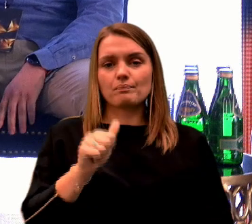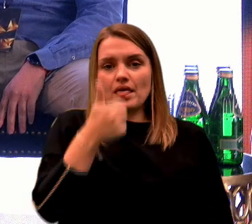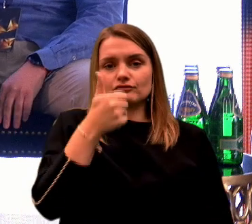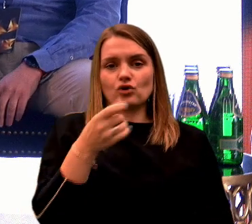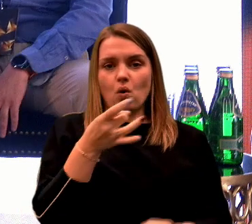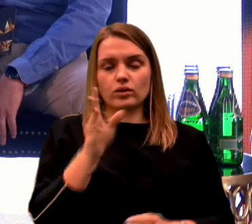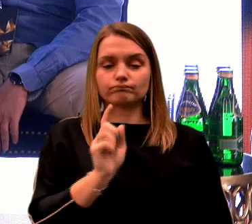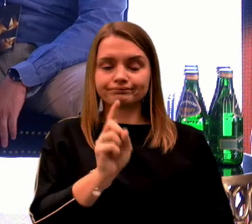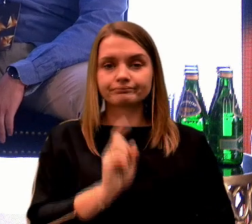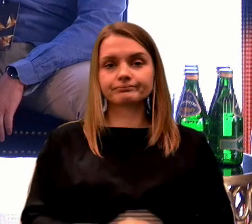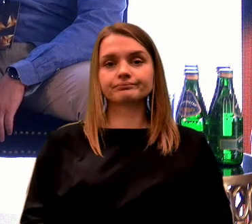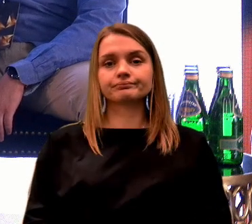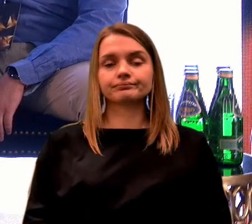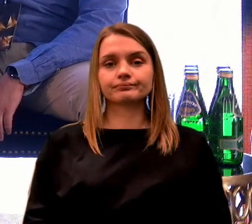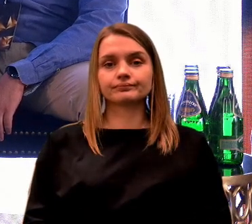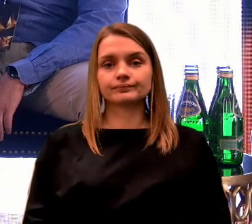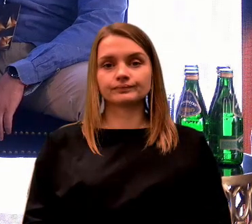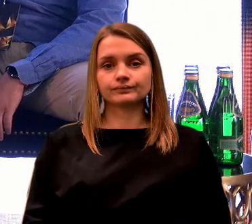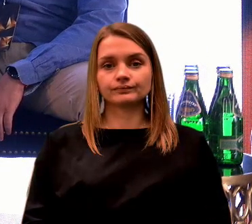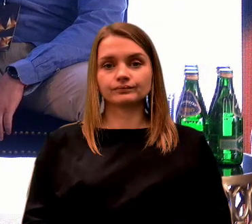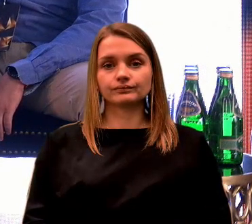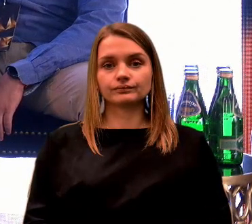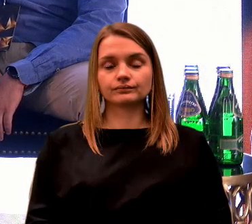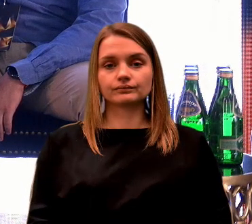po prostu jestem, skąd przychodzimy.